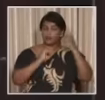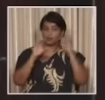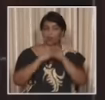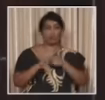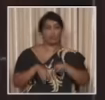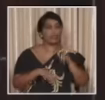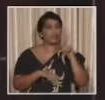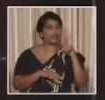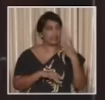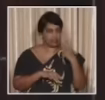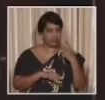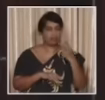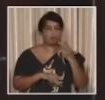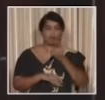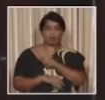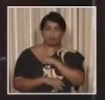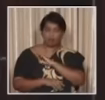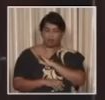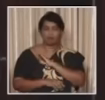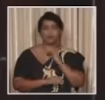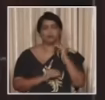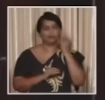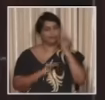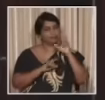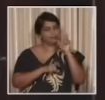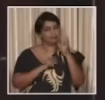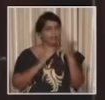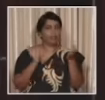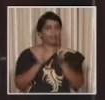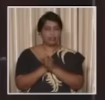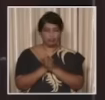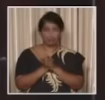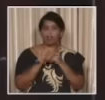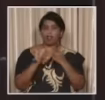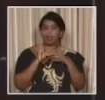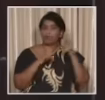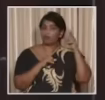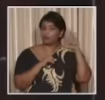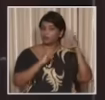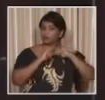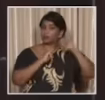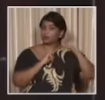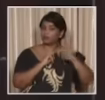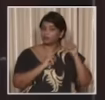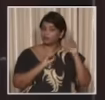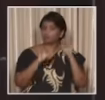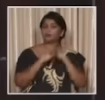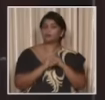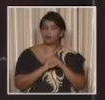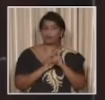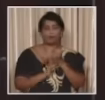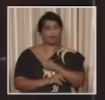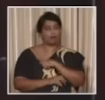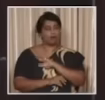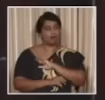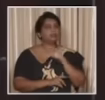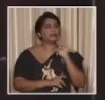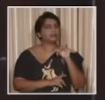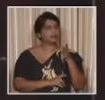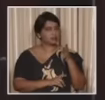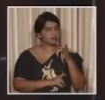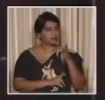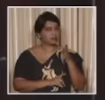ශිෂ්‍ය ප්‍රජාවක් ගිහි පැවිදි දෙකෙන්ම ඒ වගේම අනුරාධපුර භික්ෂු විශ්වවිද්‍යාලයට බඳව ගන්න භික්ෂුන් වහන්සේලා 100ක්